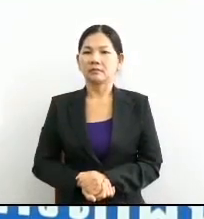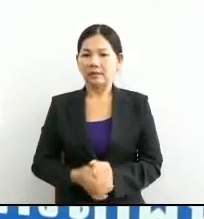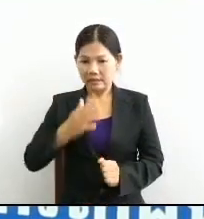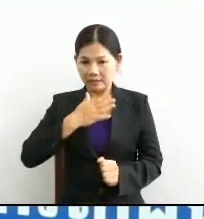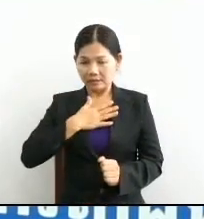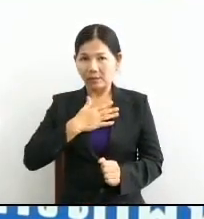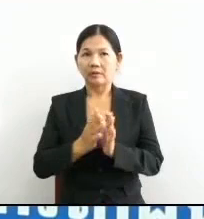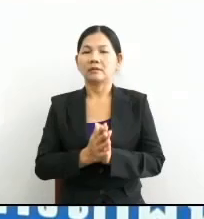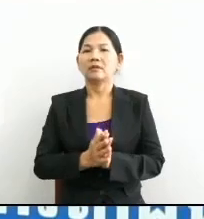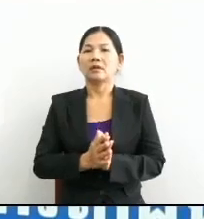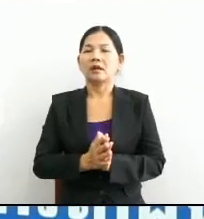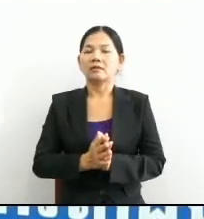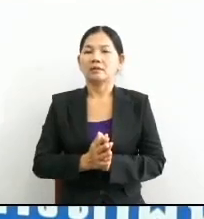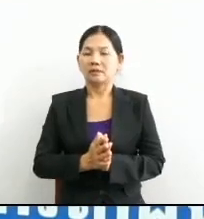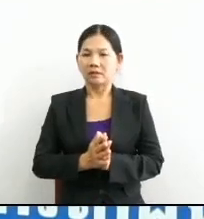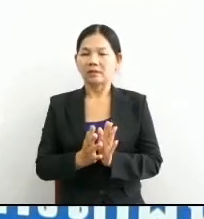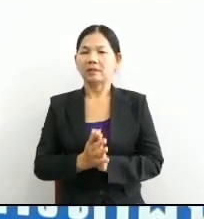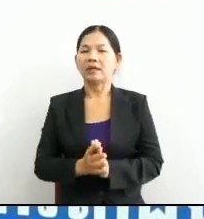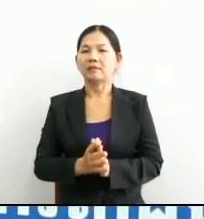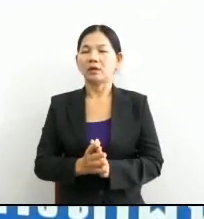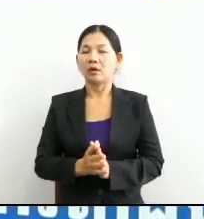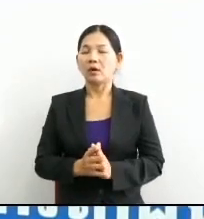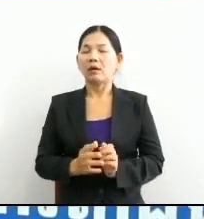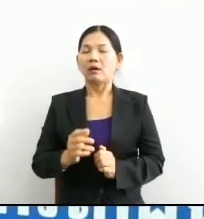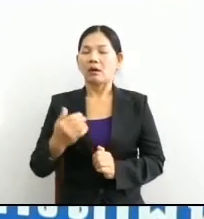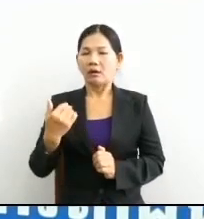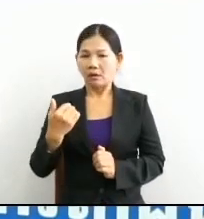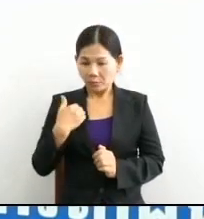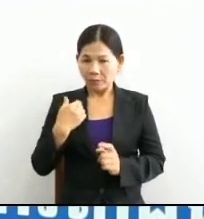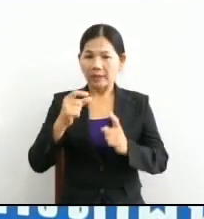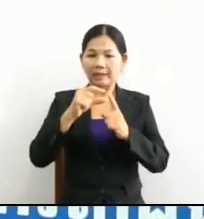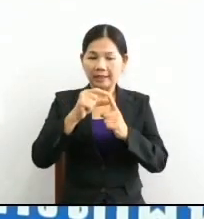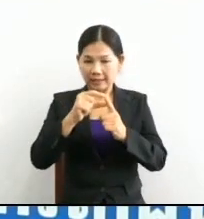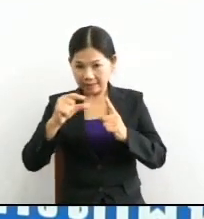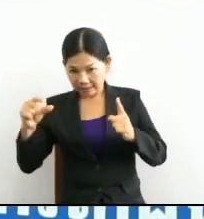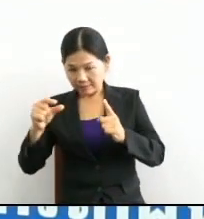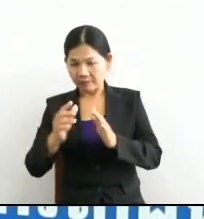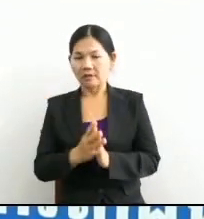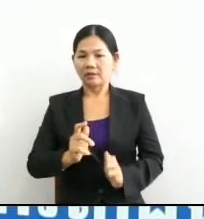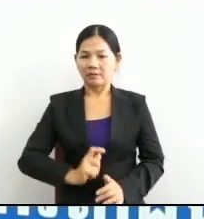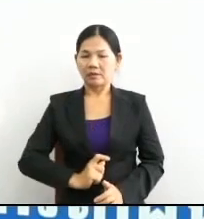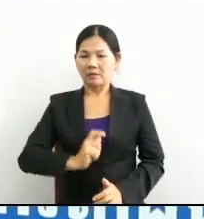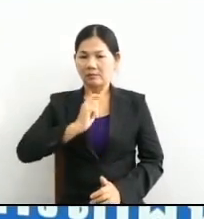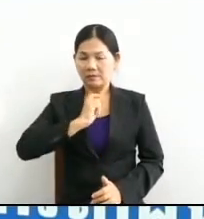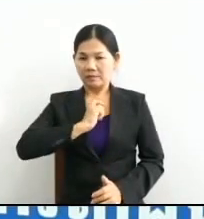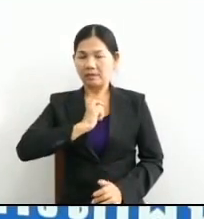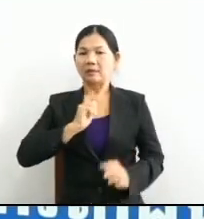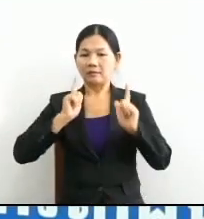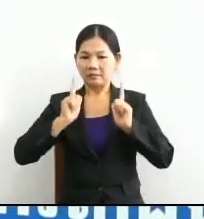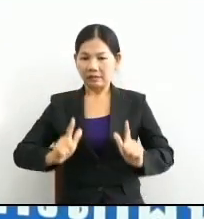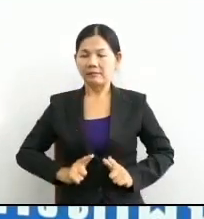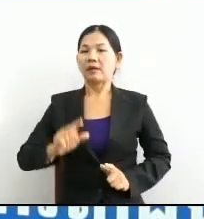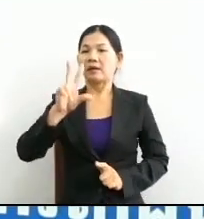nè ruột thân áp ít chỉ kê rìa sạp miễn này thá miễn chỉ vật ruột nơi